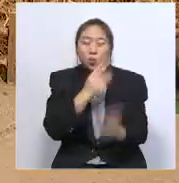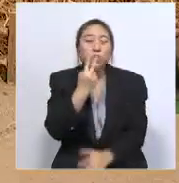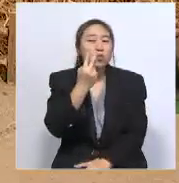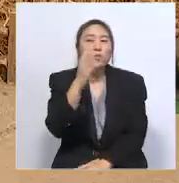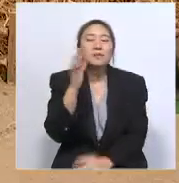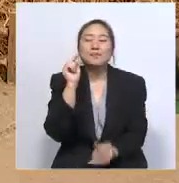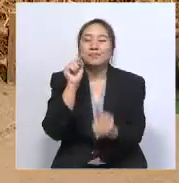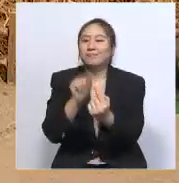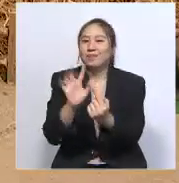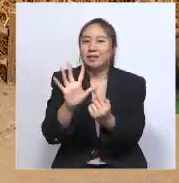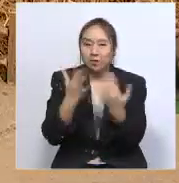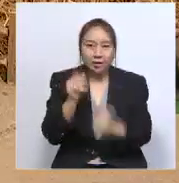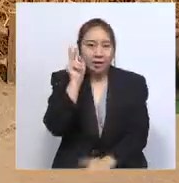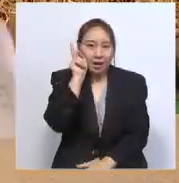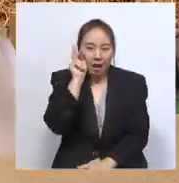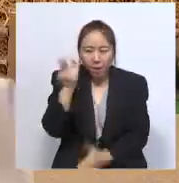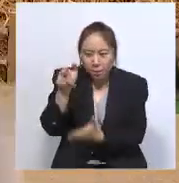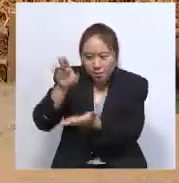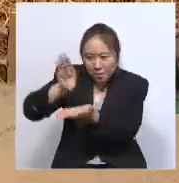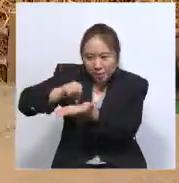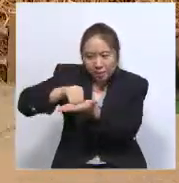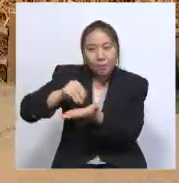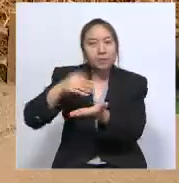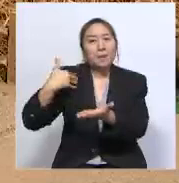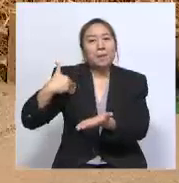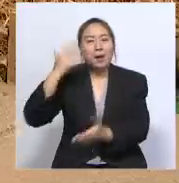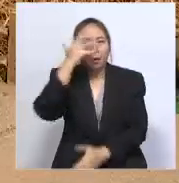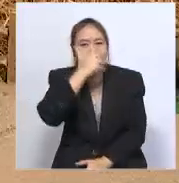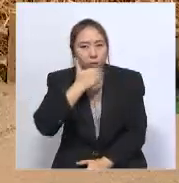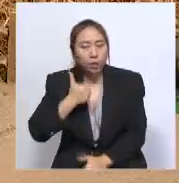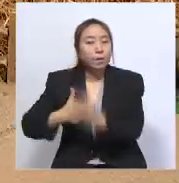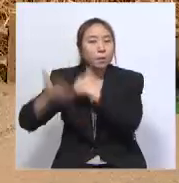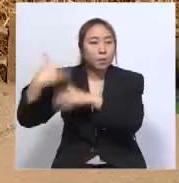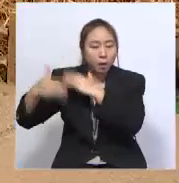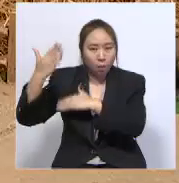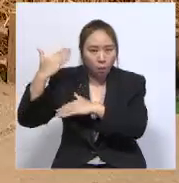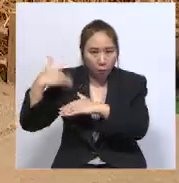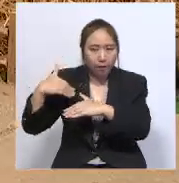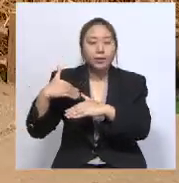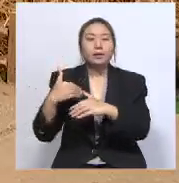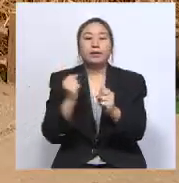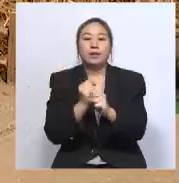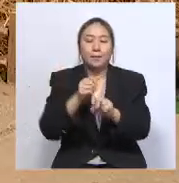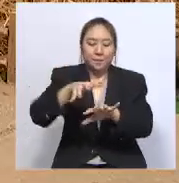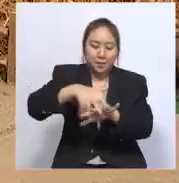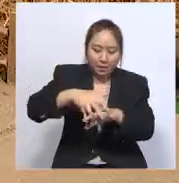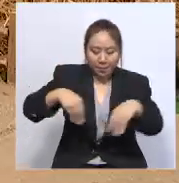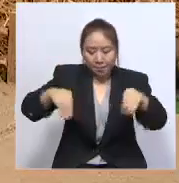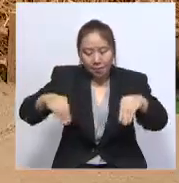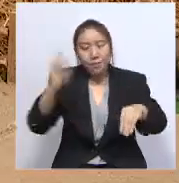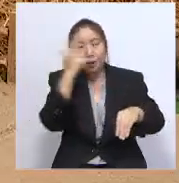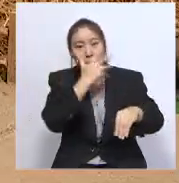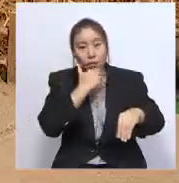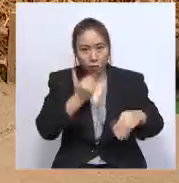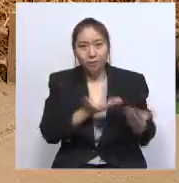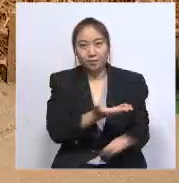ดังนั้นทีมข่าวของเราเลยไปเสาะหาทั้งเรื่องของความงดงามที่มาที่ไปและการสร้างสรรค์ผลงานให้วิจิตรและงดงาม